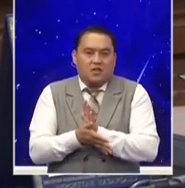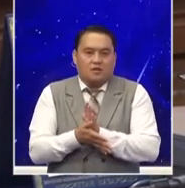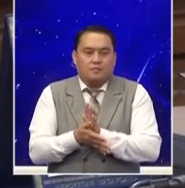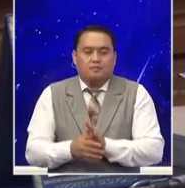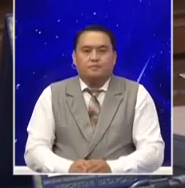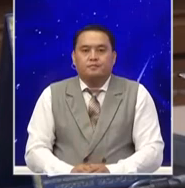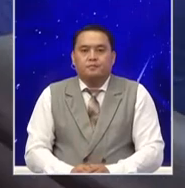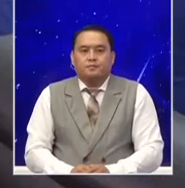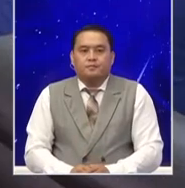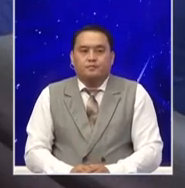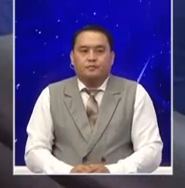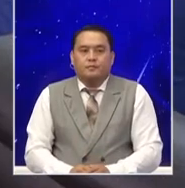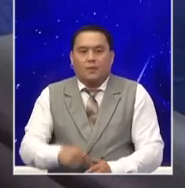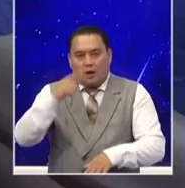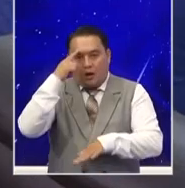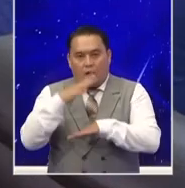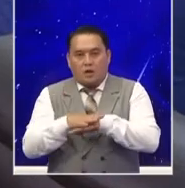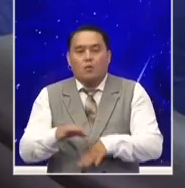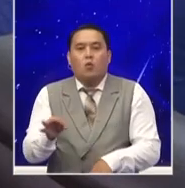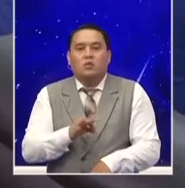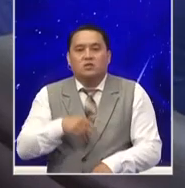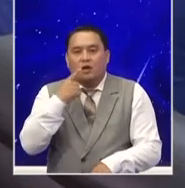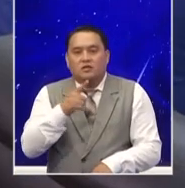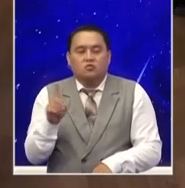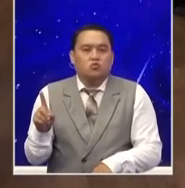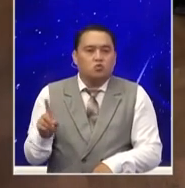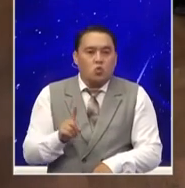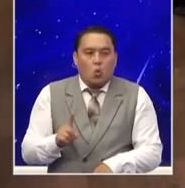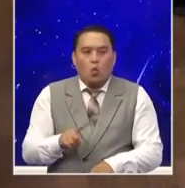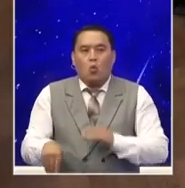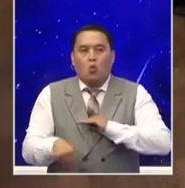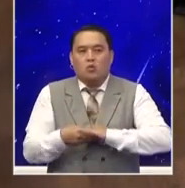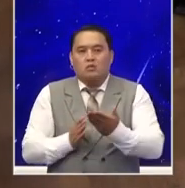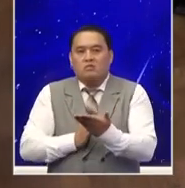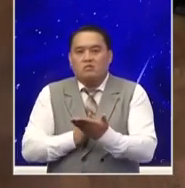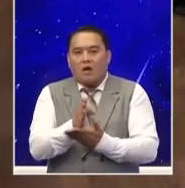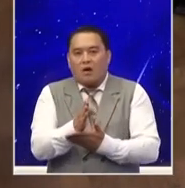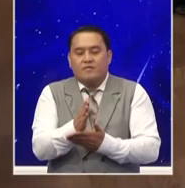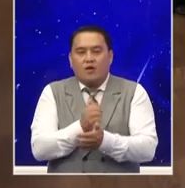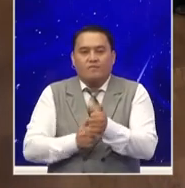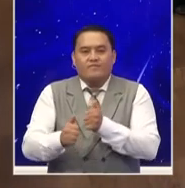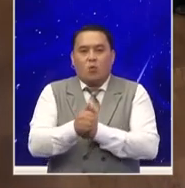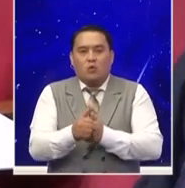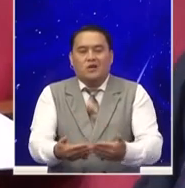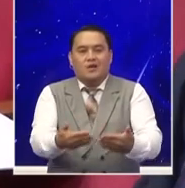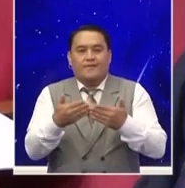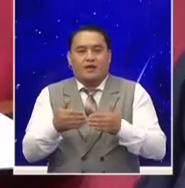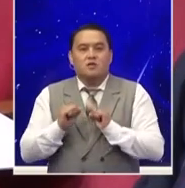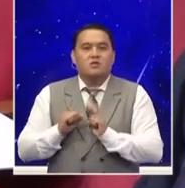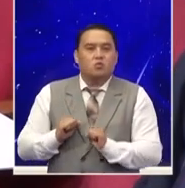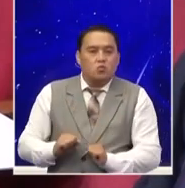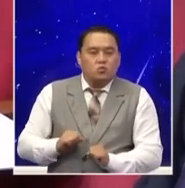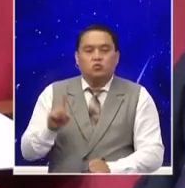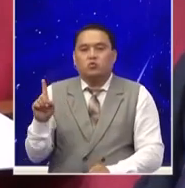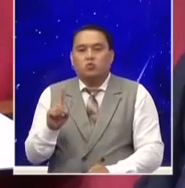имущества. Амандык Баталов подчеркнул, что антикоррупционная работа должна быть направлена на опережение коррупционных предпосылок.